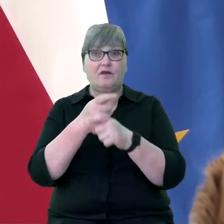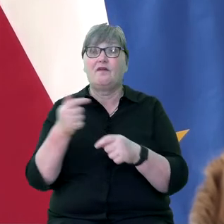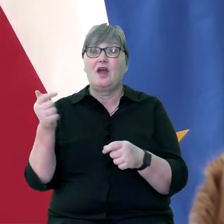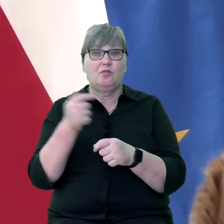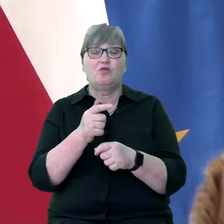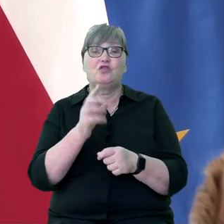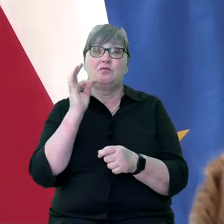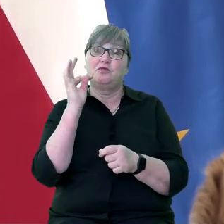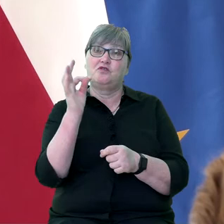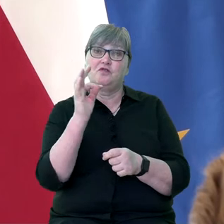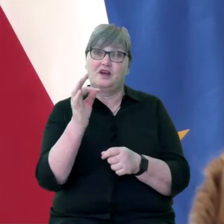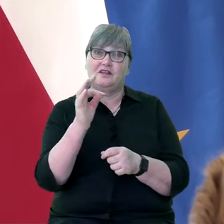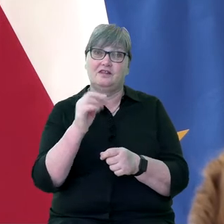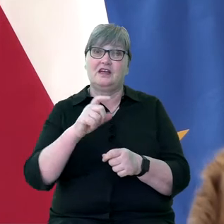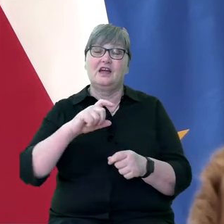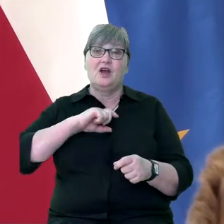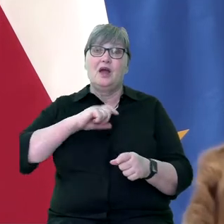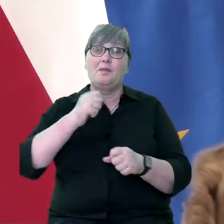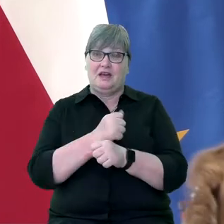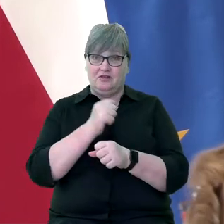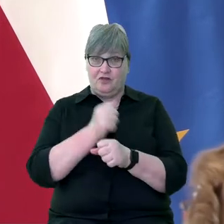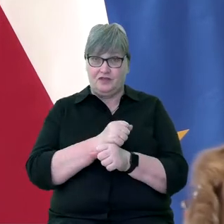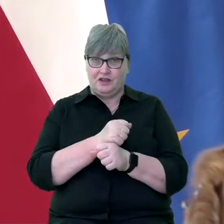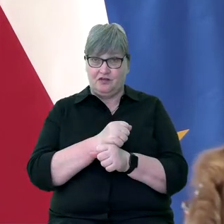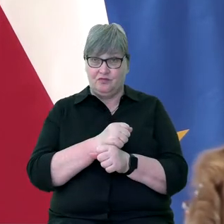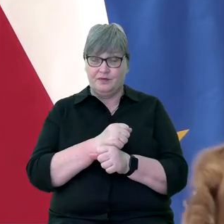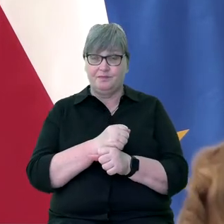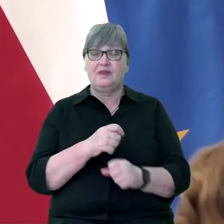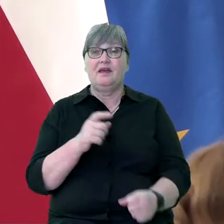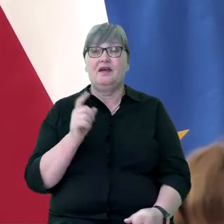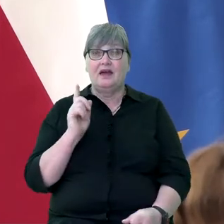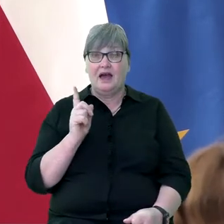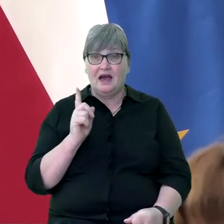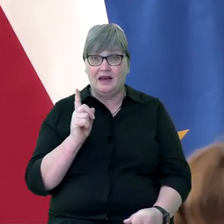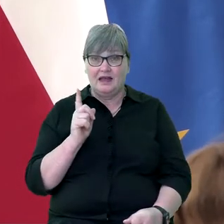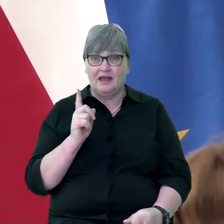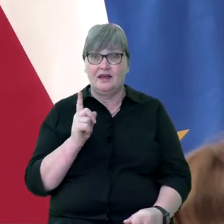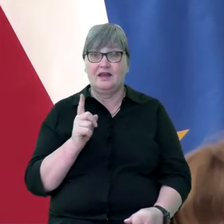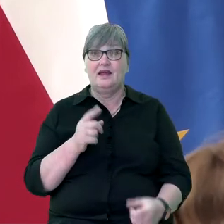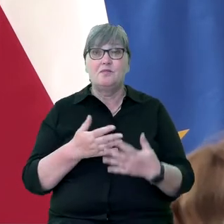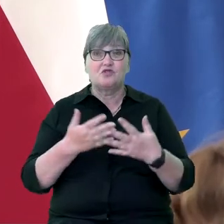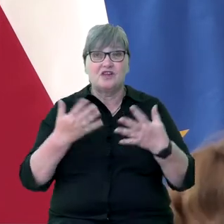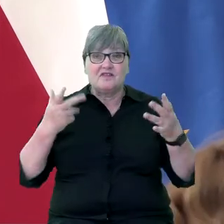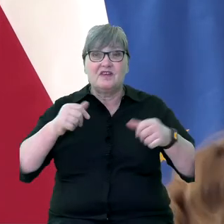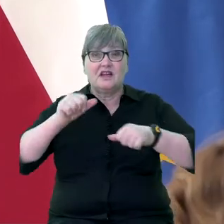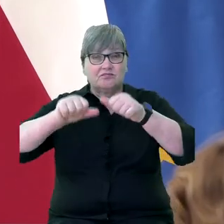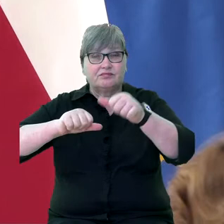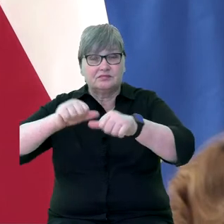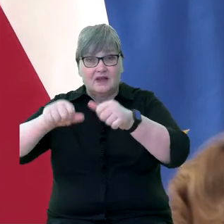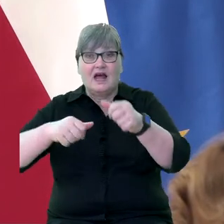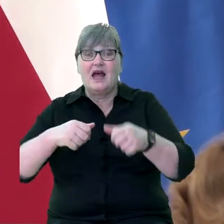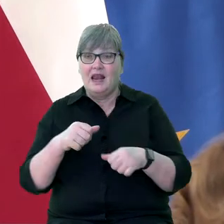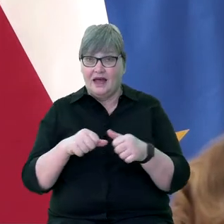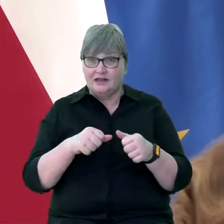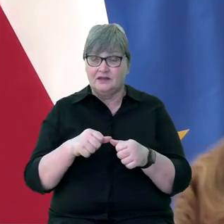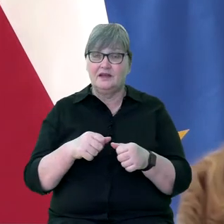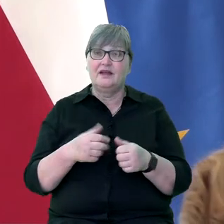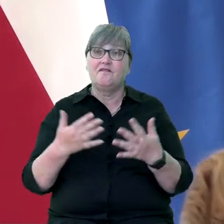administracyjny. Ale, proszę Państwa, przez długie stulecia